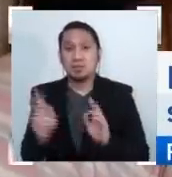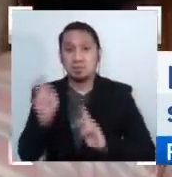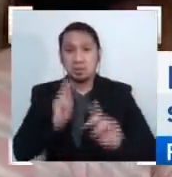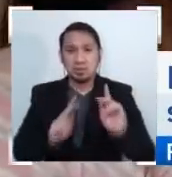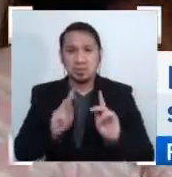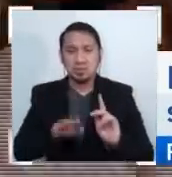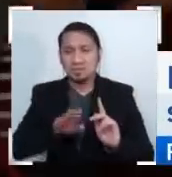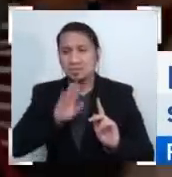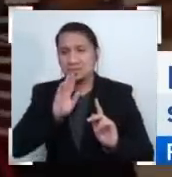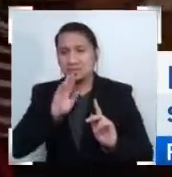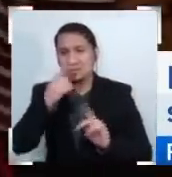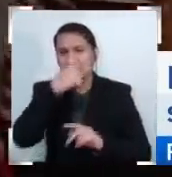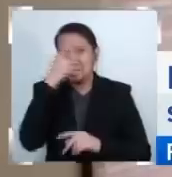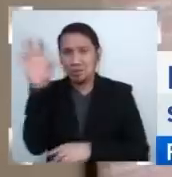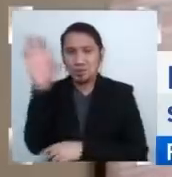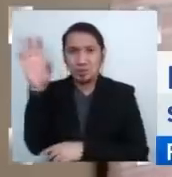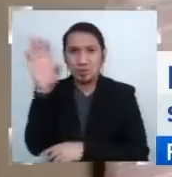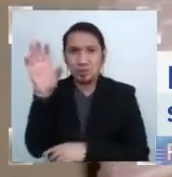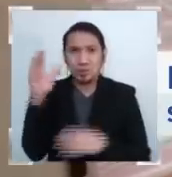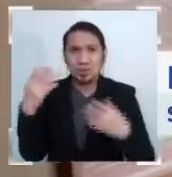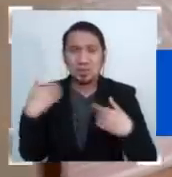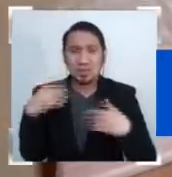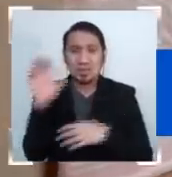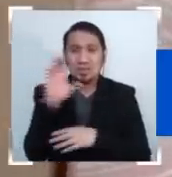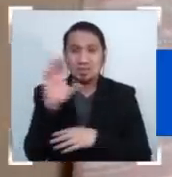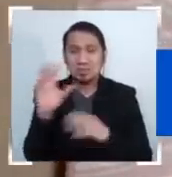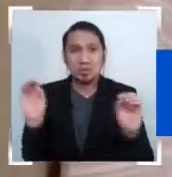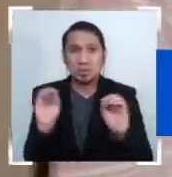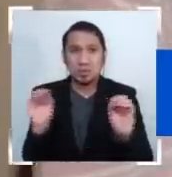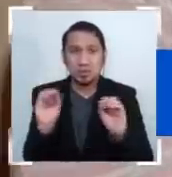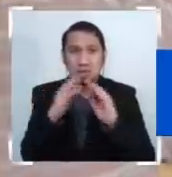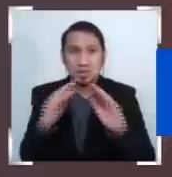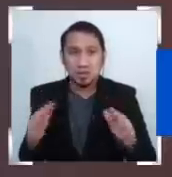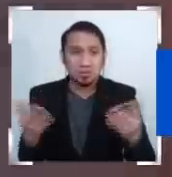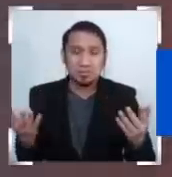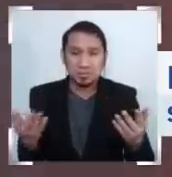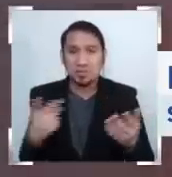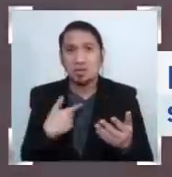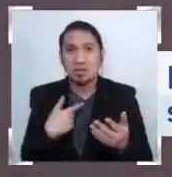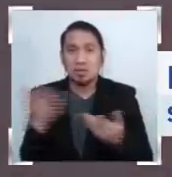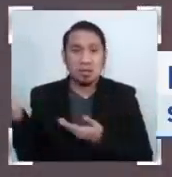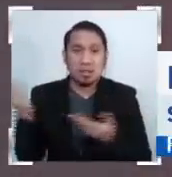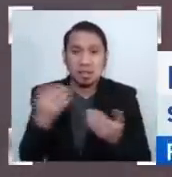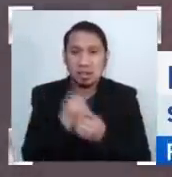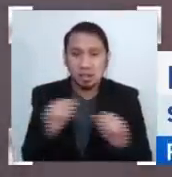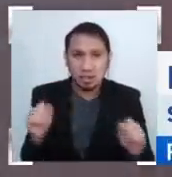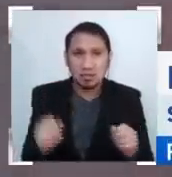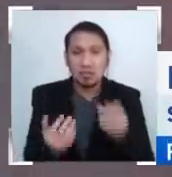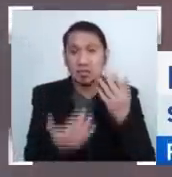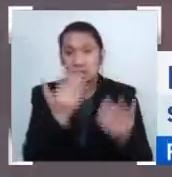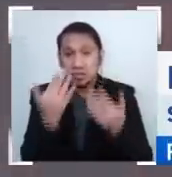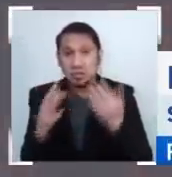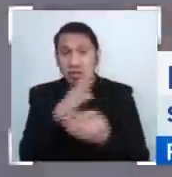magpapasko sila nang wala ng tahanan. Wala kaming nadala kahit isa yung papeles lang ng anak ko. Nasunugan pati ang kapitan